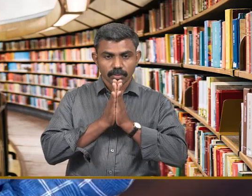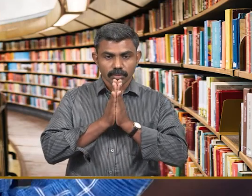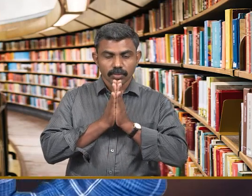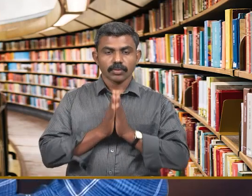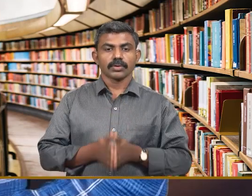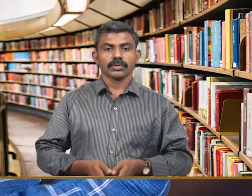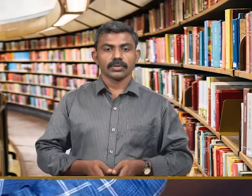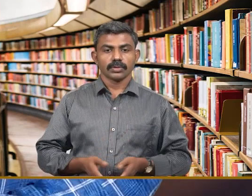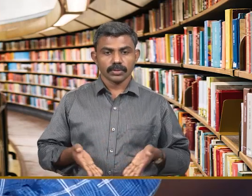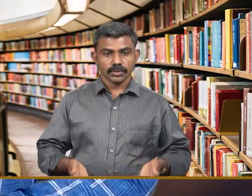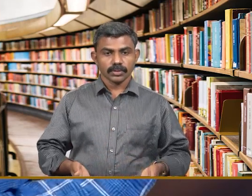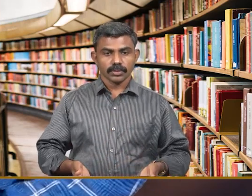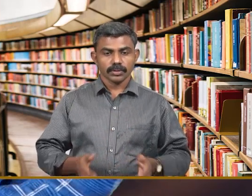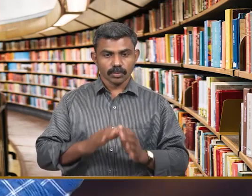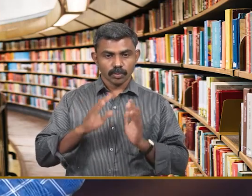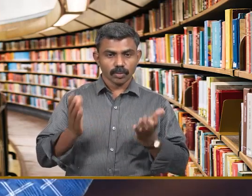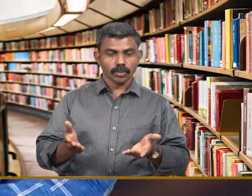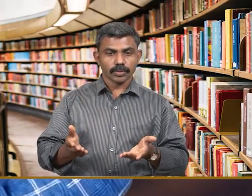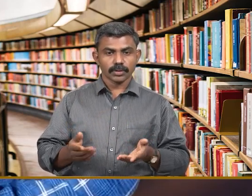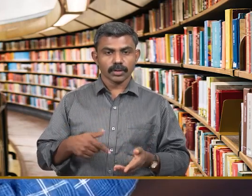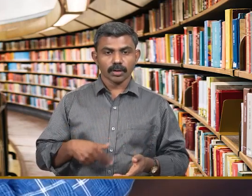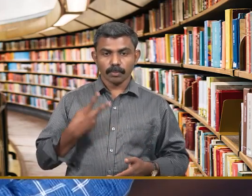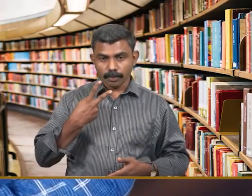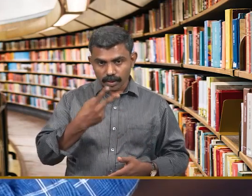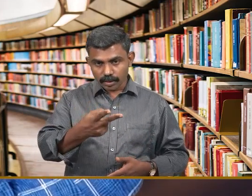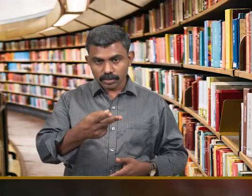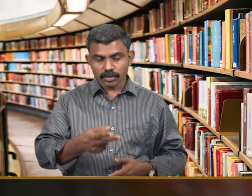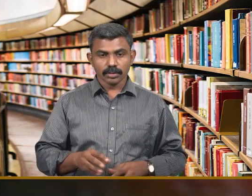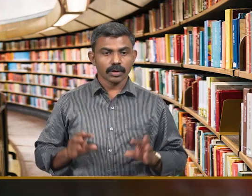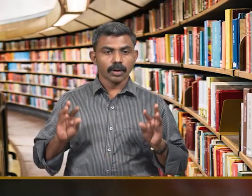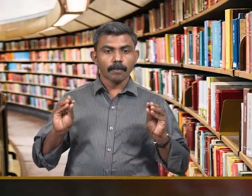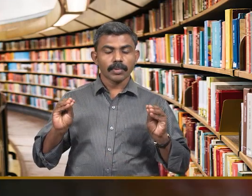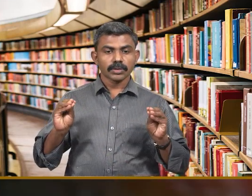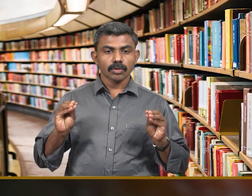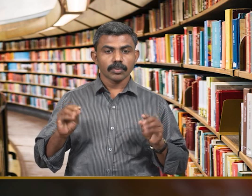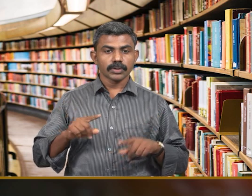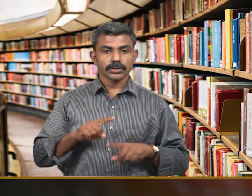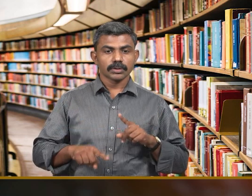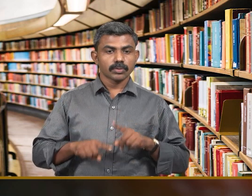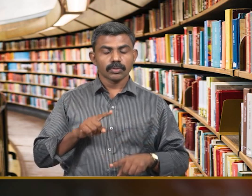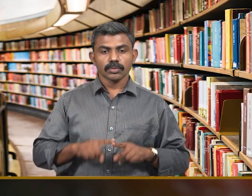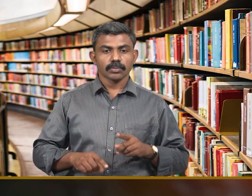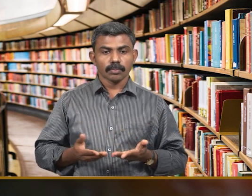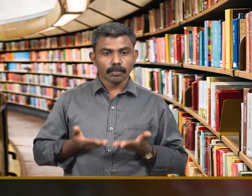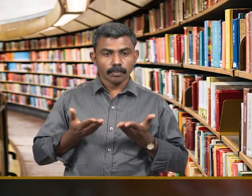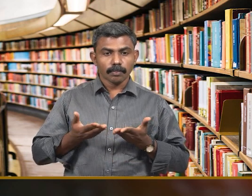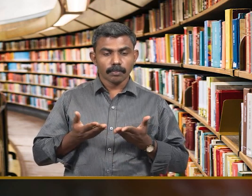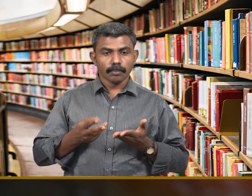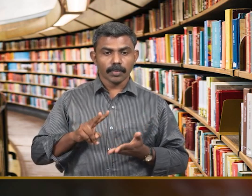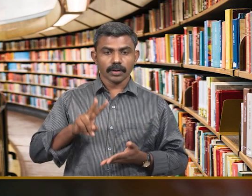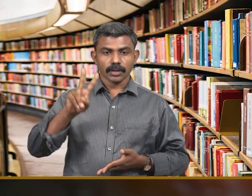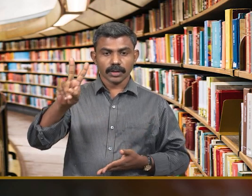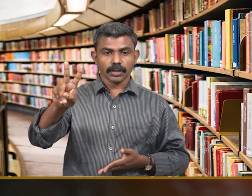வணக்கம் மாணவர்களே, இன்றைய உலகம் யாவை நிகழ்ச்சியில் நாம் பார்க்க இருப்பது 10ஆம் வகுப்பு சமூக அறிவியல் பாடம்